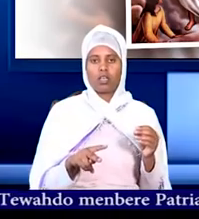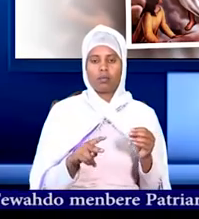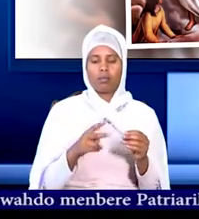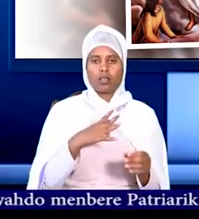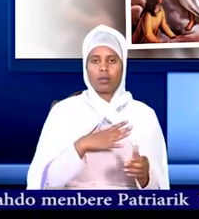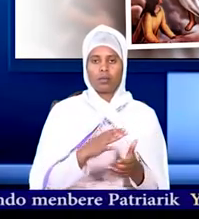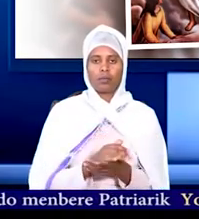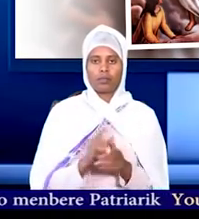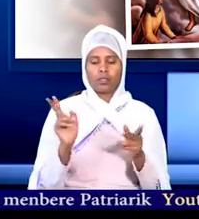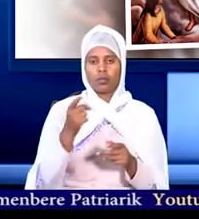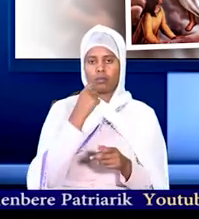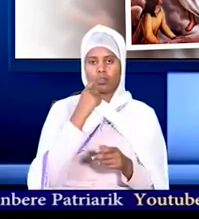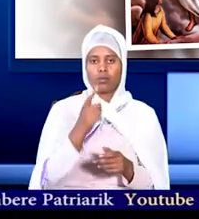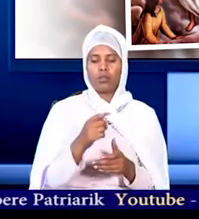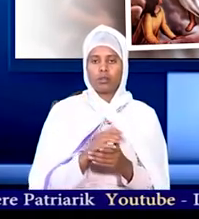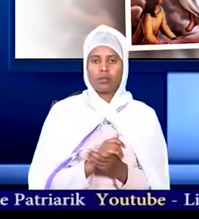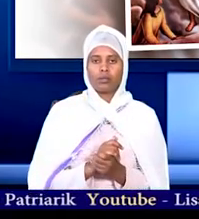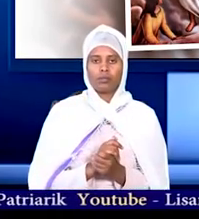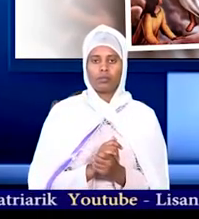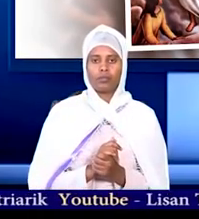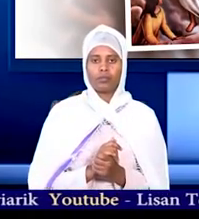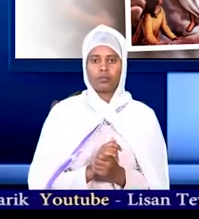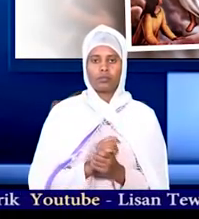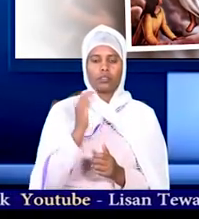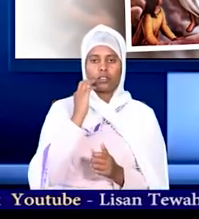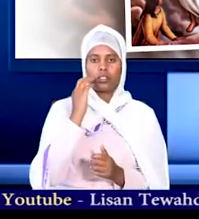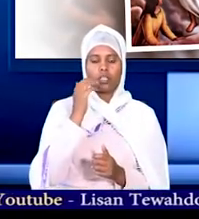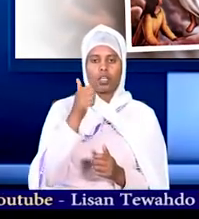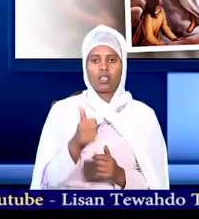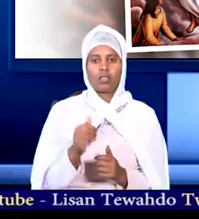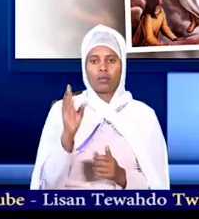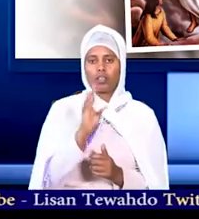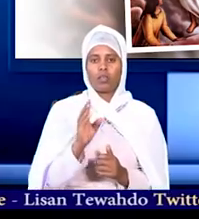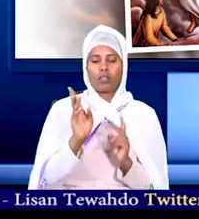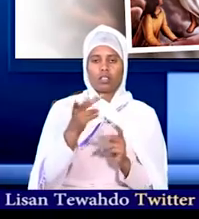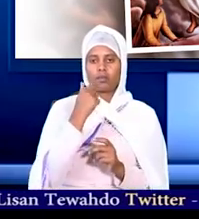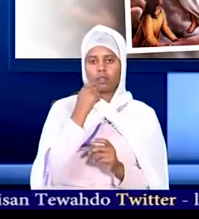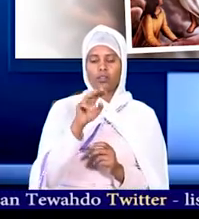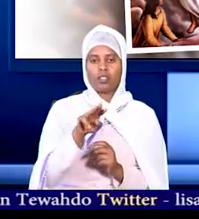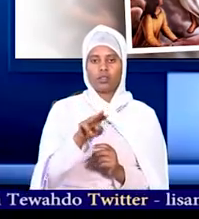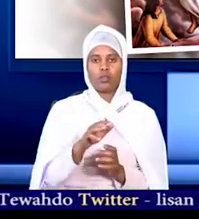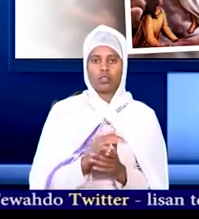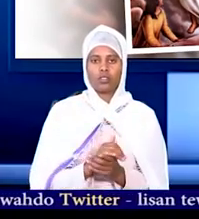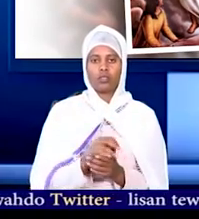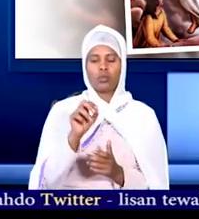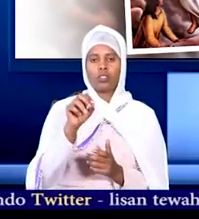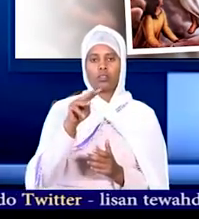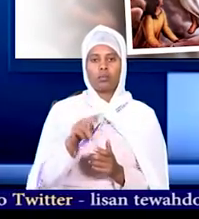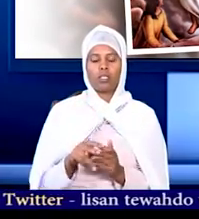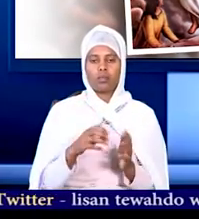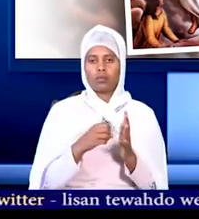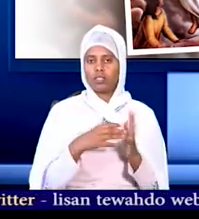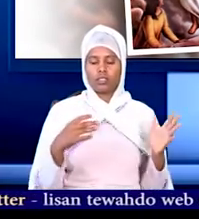ودى سماريا وسا أردت كار كمزبلا وسا تطمة صحافة إدهم لأدام والهوان كم زبالة